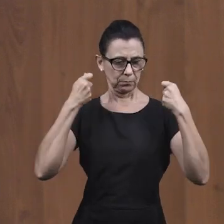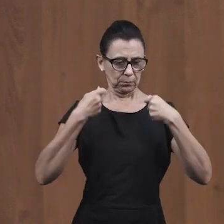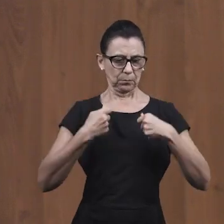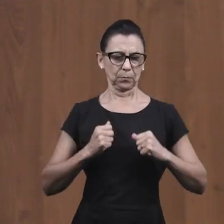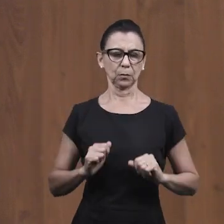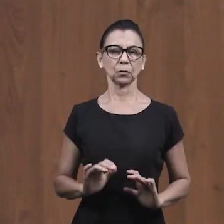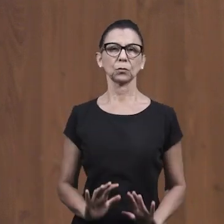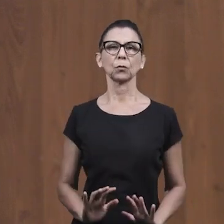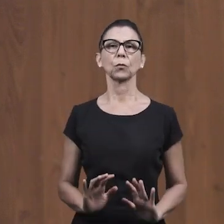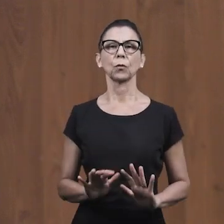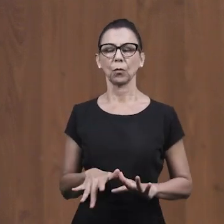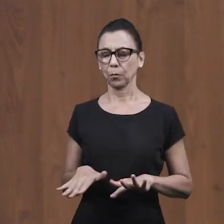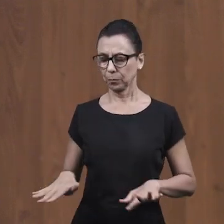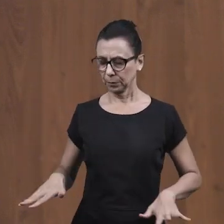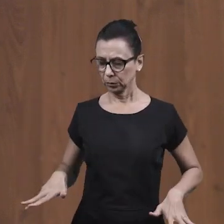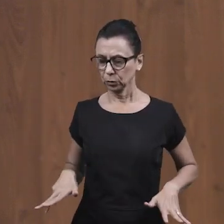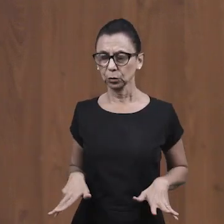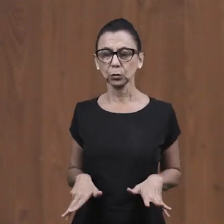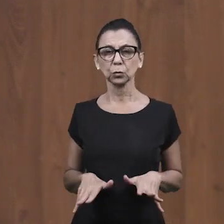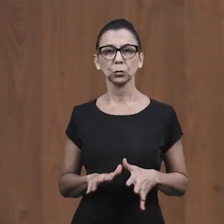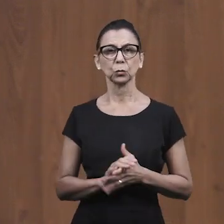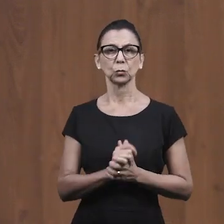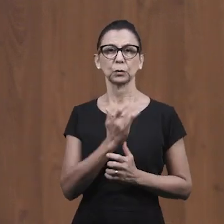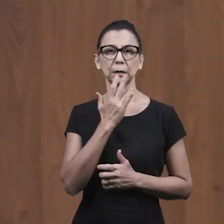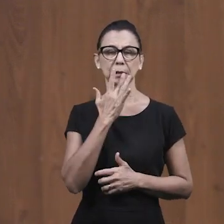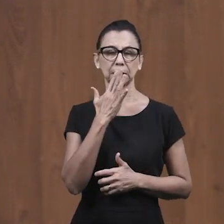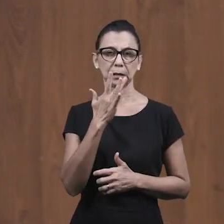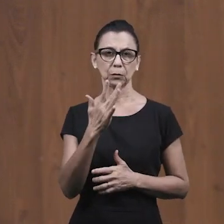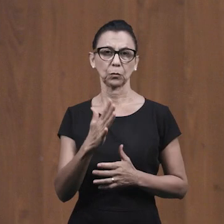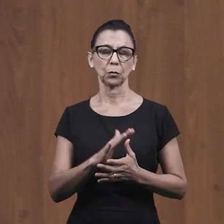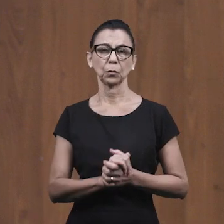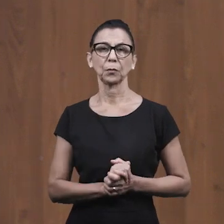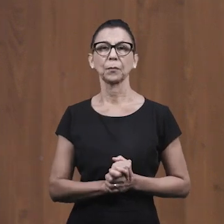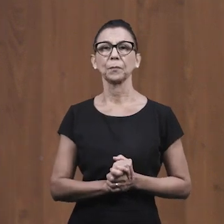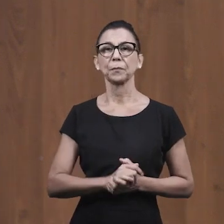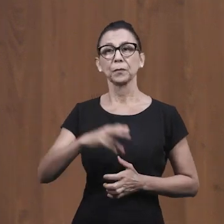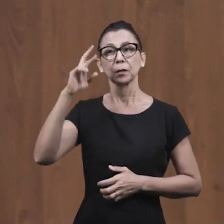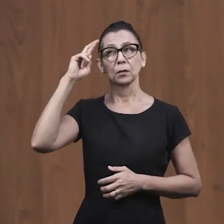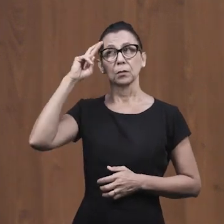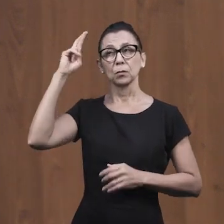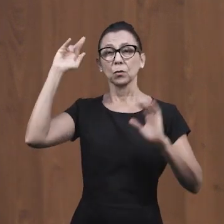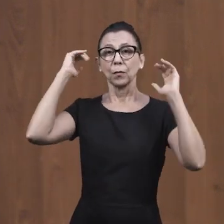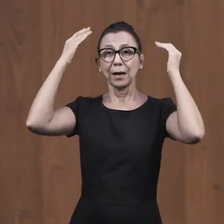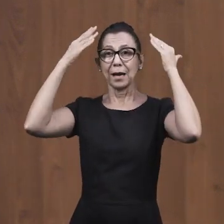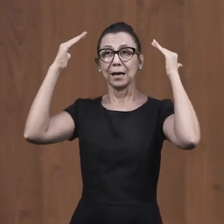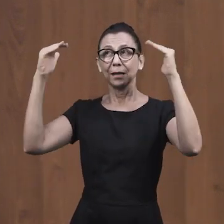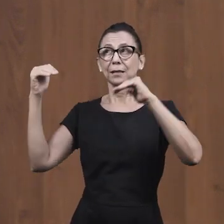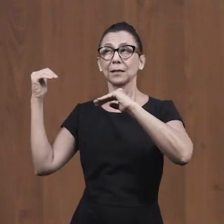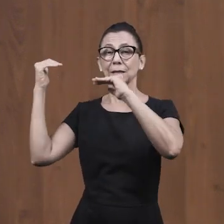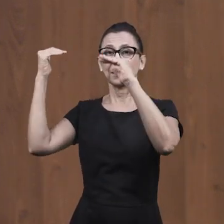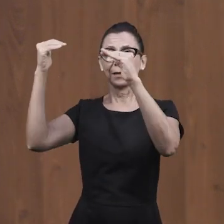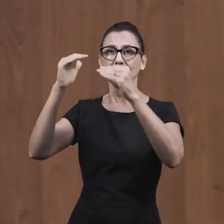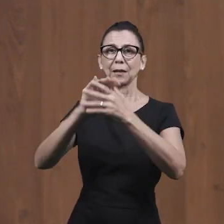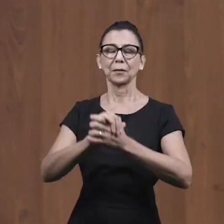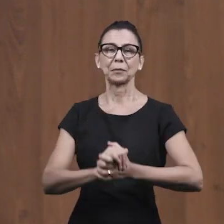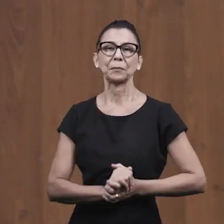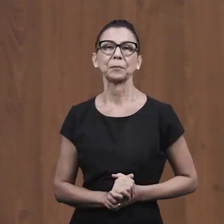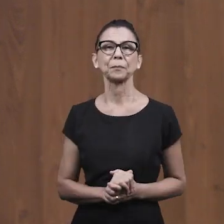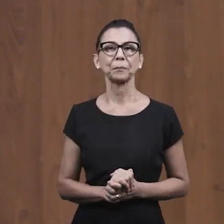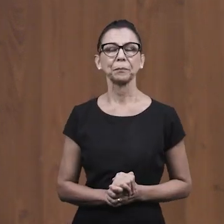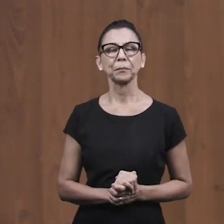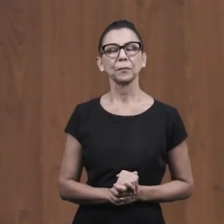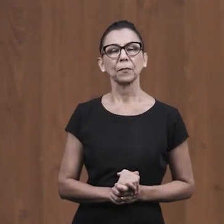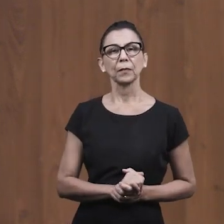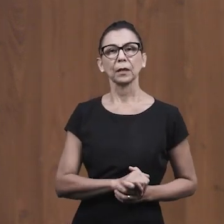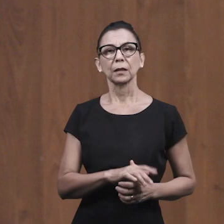là au ciel, il est acclamé comme le roi des rois et seigneur des seigneurs. Et le carmésin, c'est une couleur